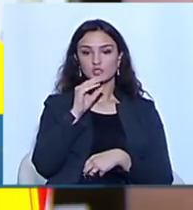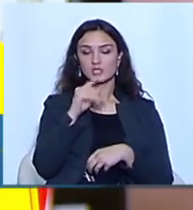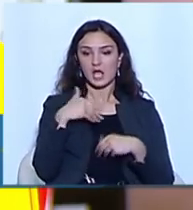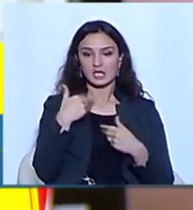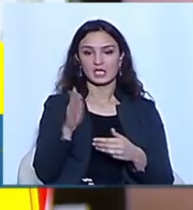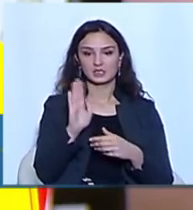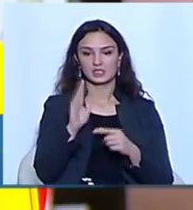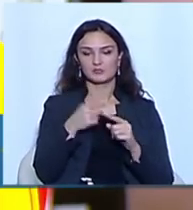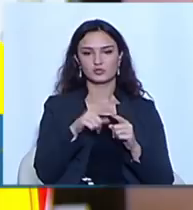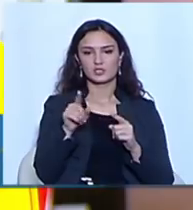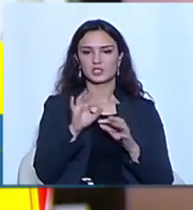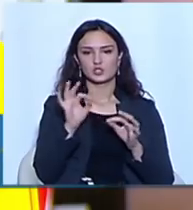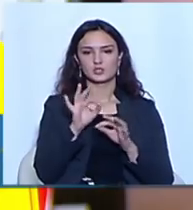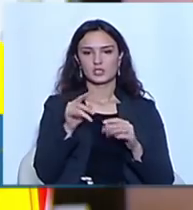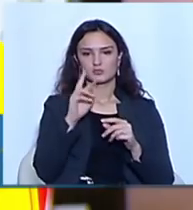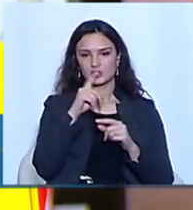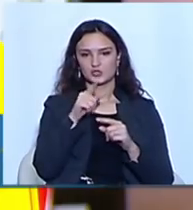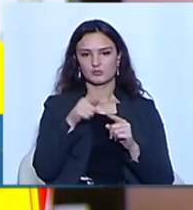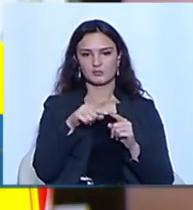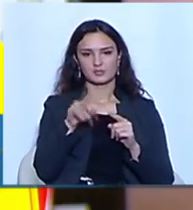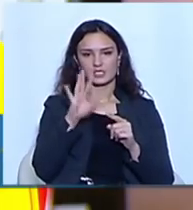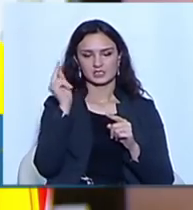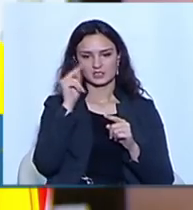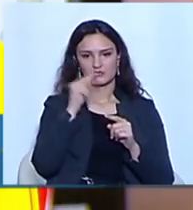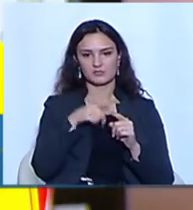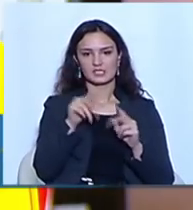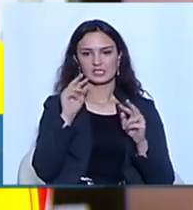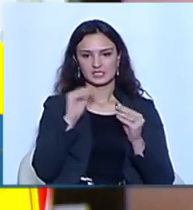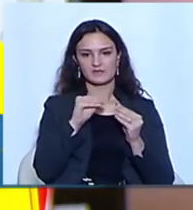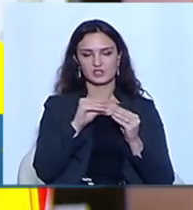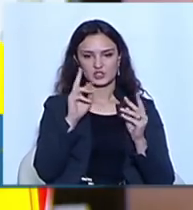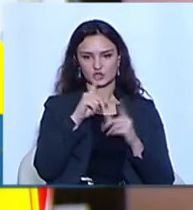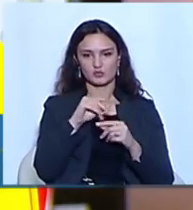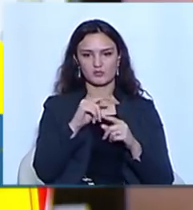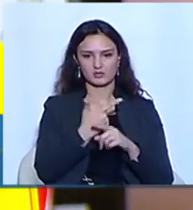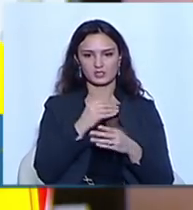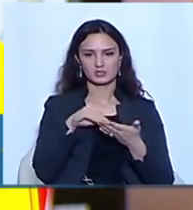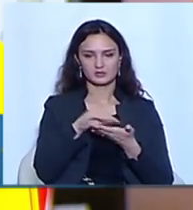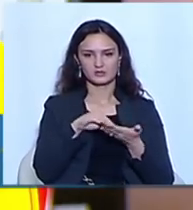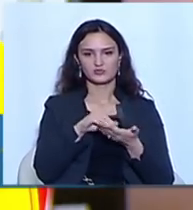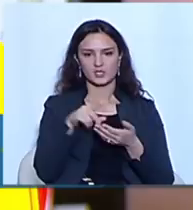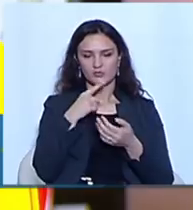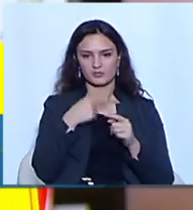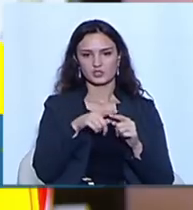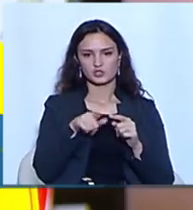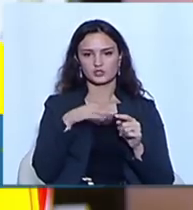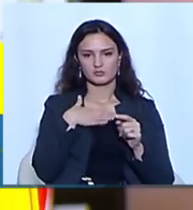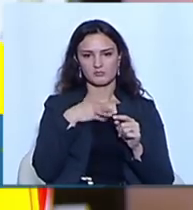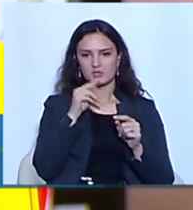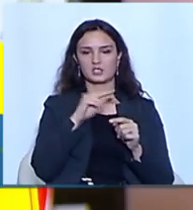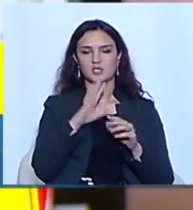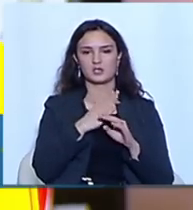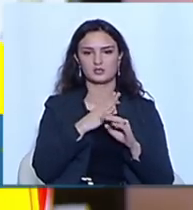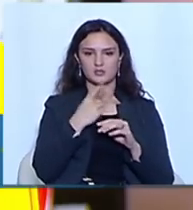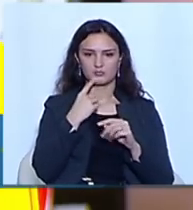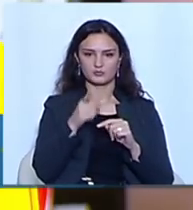არ ცნობ, შენ არასოდეს ამ შეცდომაზე არ სწავლობ. და იგივე შეცდომას ვუშვებ და შენ ამბობ, რომ ეს არ არის ჩემი ბრალი.